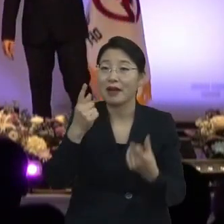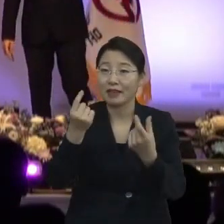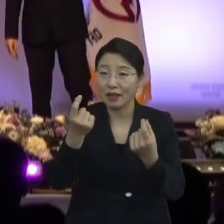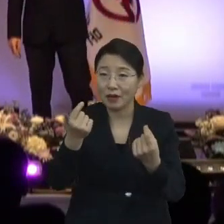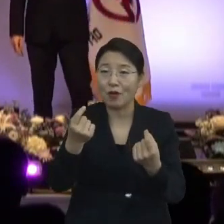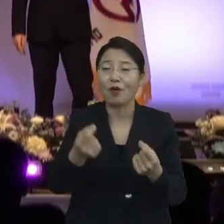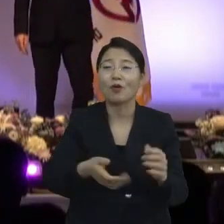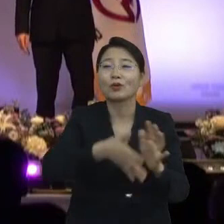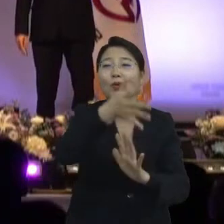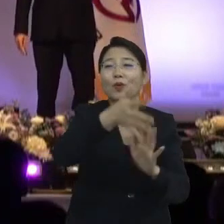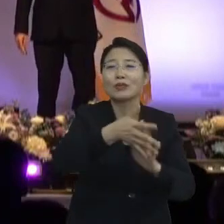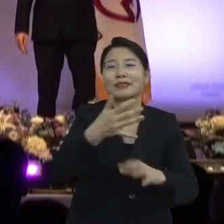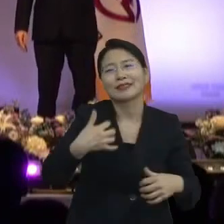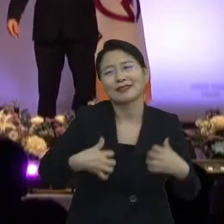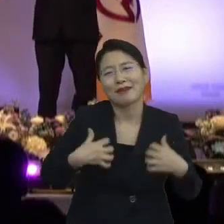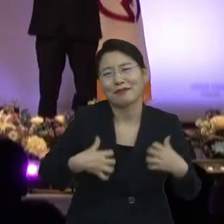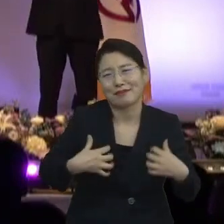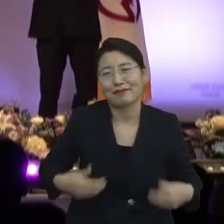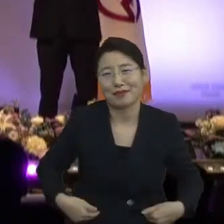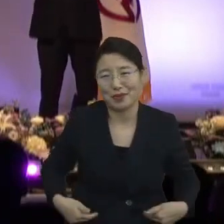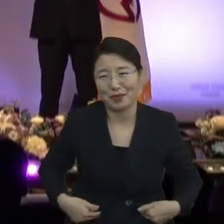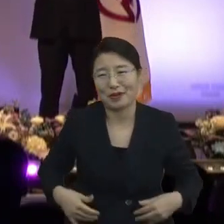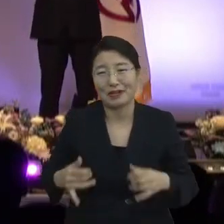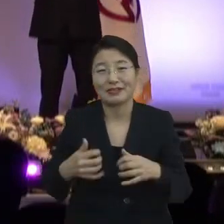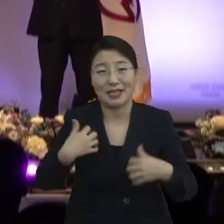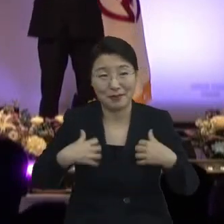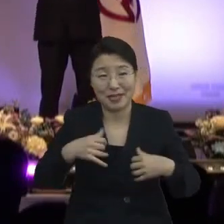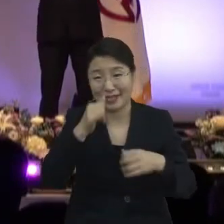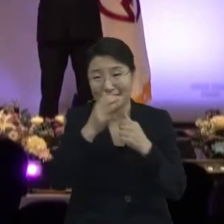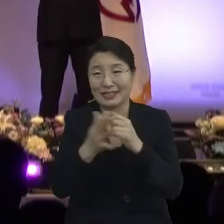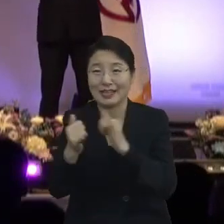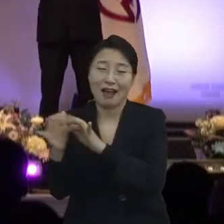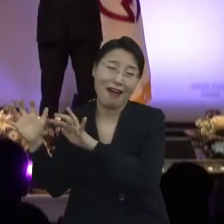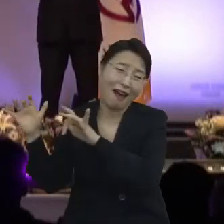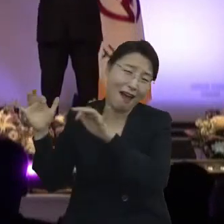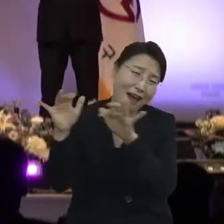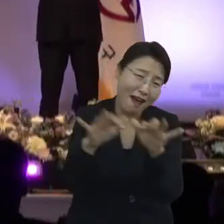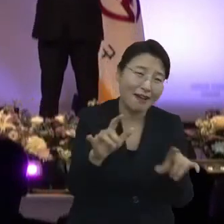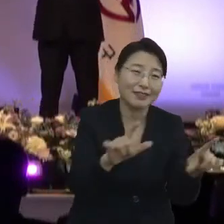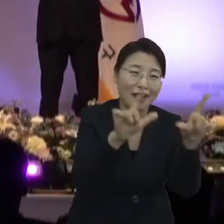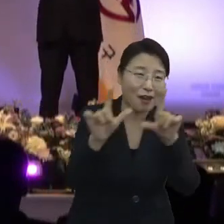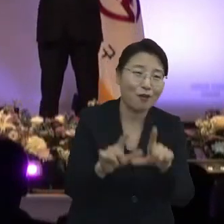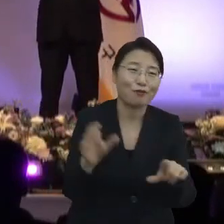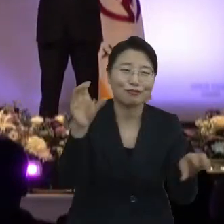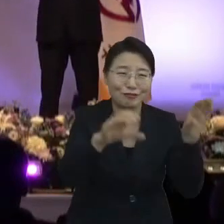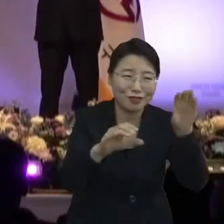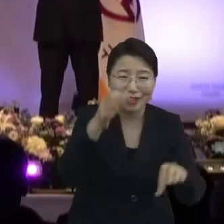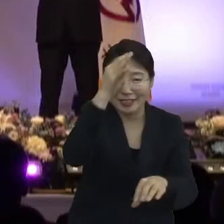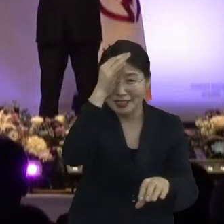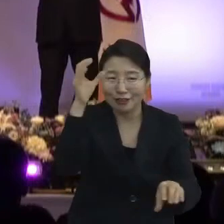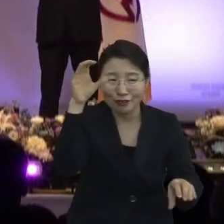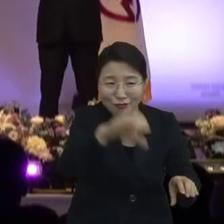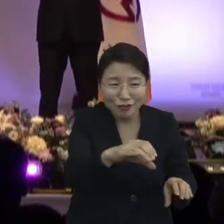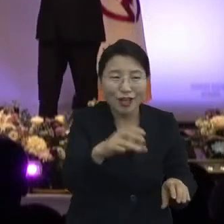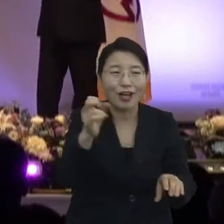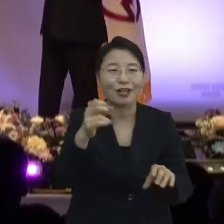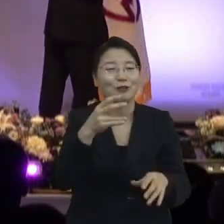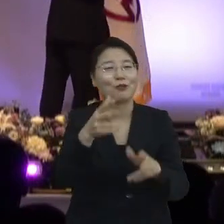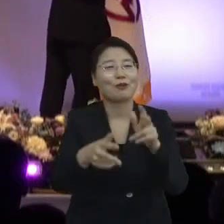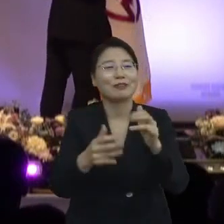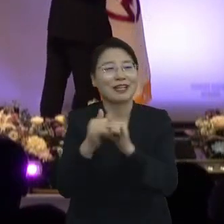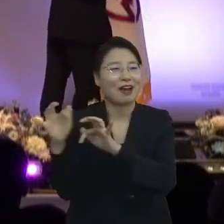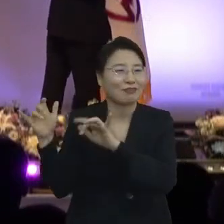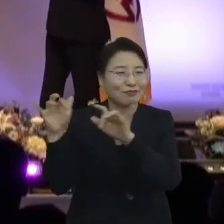도시가 재미있어야 많이 살러 오고 투자도 하러 오고 기술도 들어오고 사람도 들어오고 하는 겁니다.